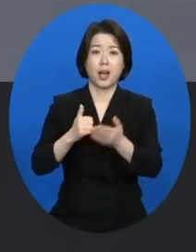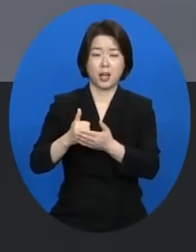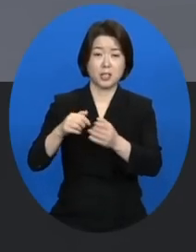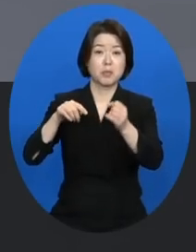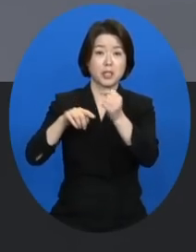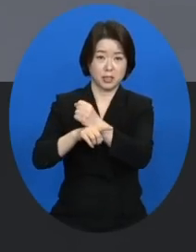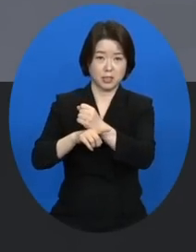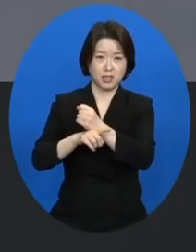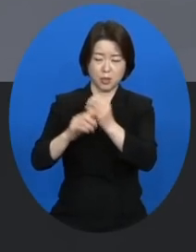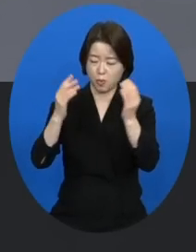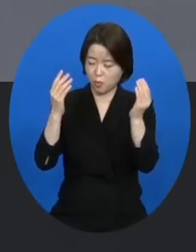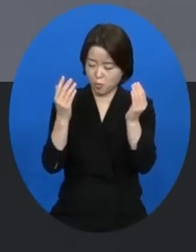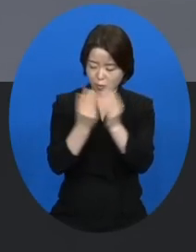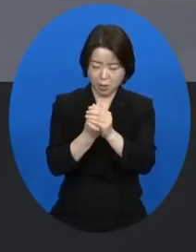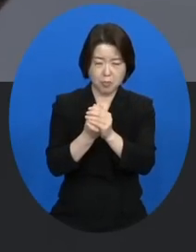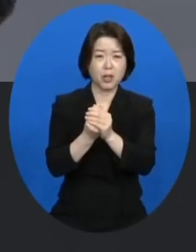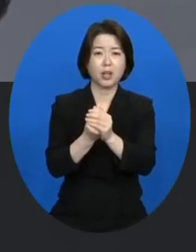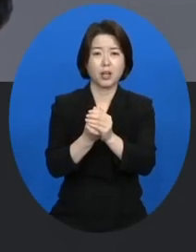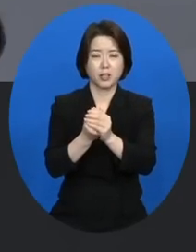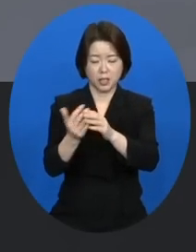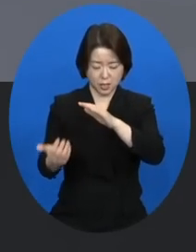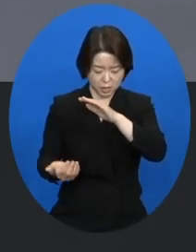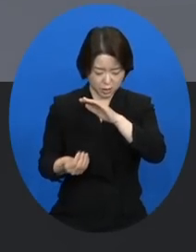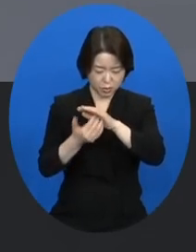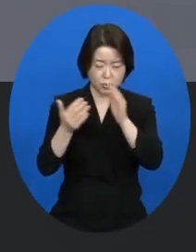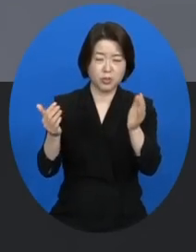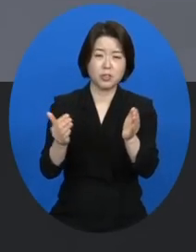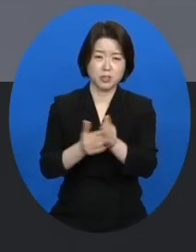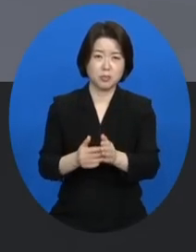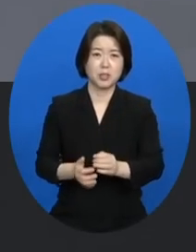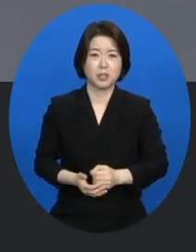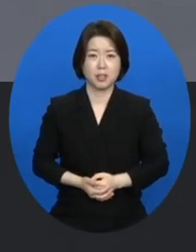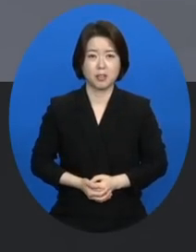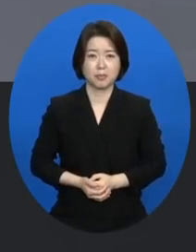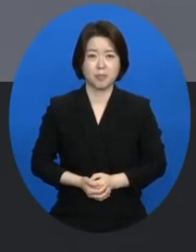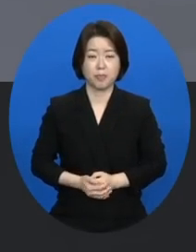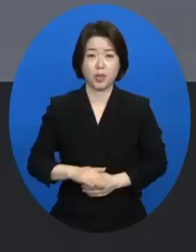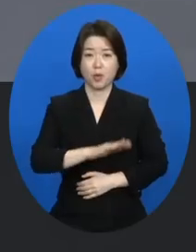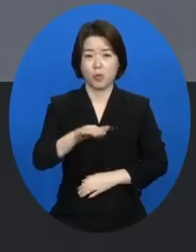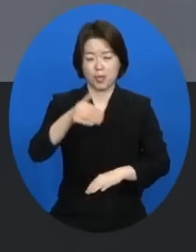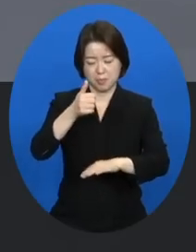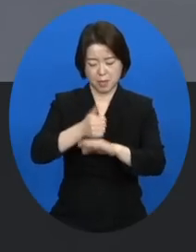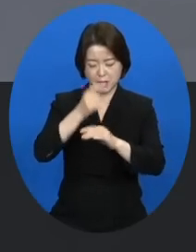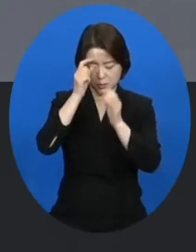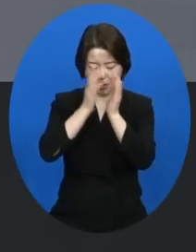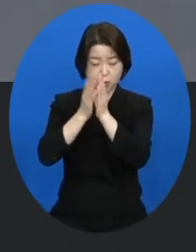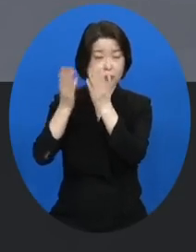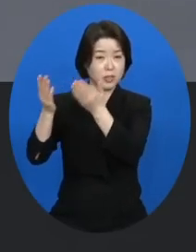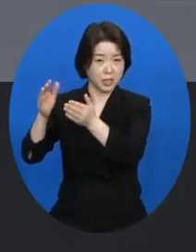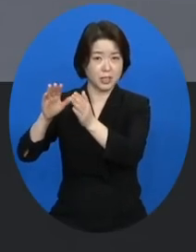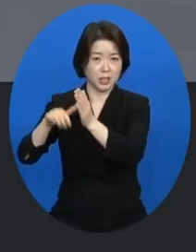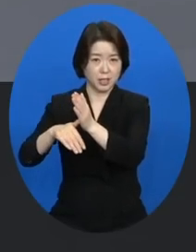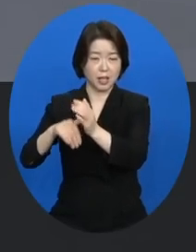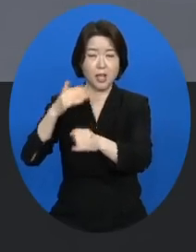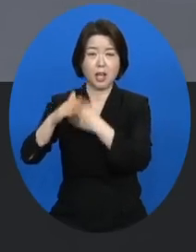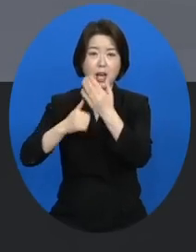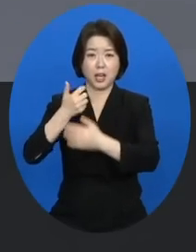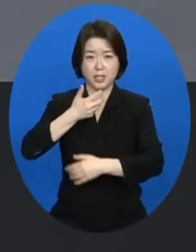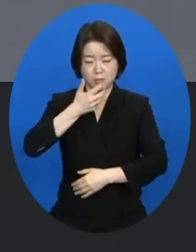뜻을 완벽하게 이루셨습니다. 우리가 마지막으로 기도할 때 하나님의